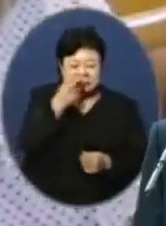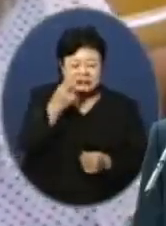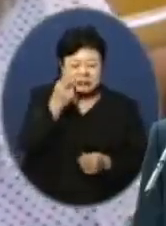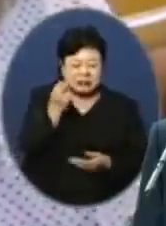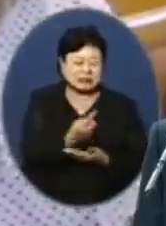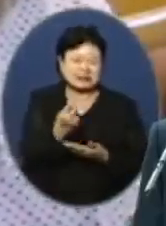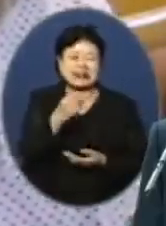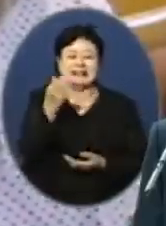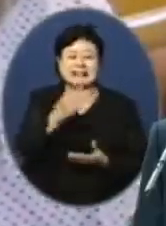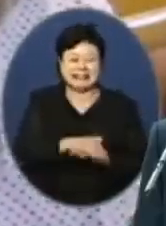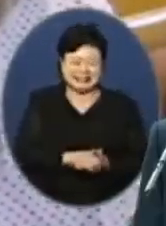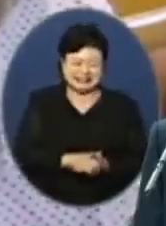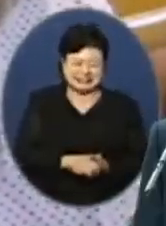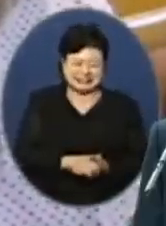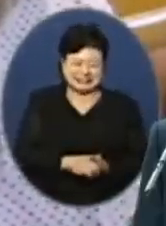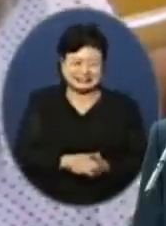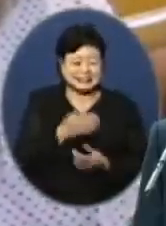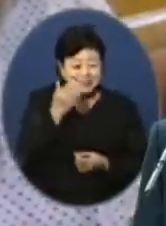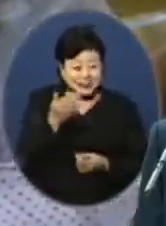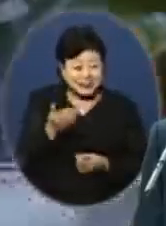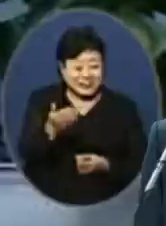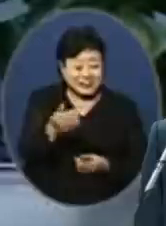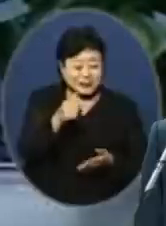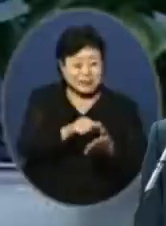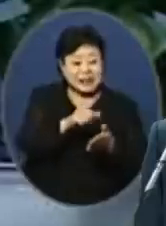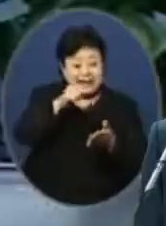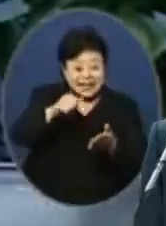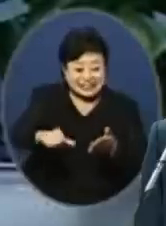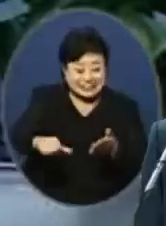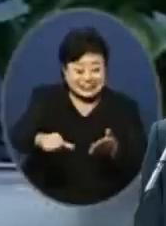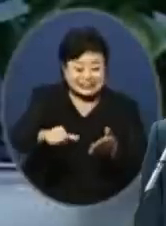떠나가버리고 마는 것입니다. 여기 맏아들은